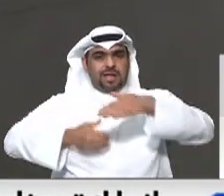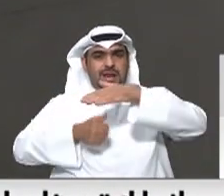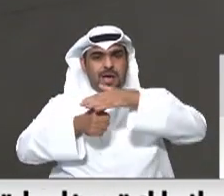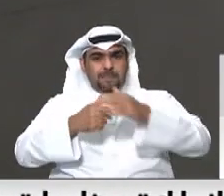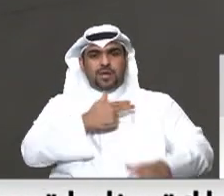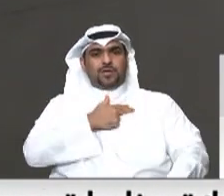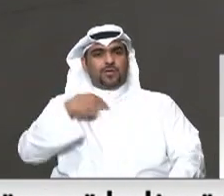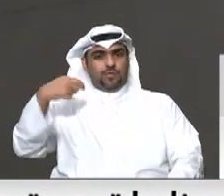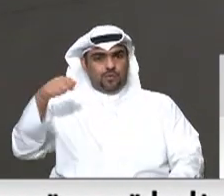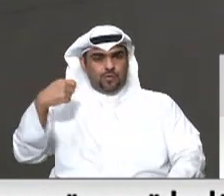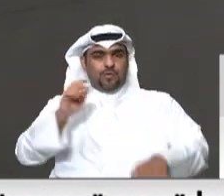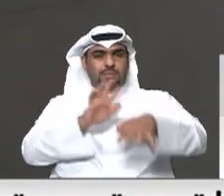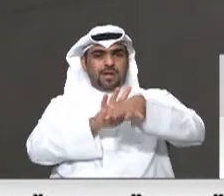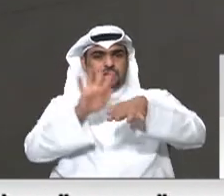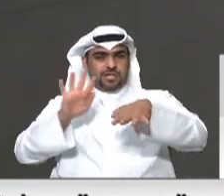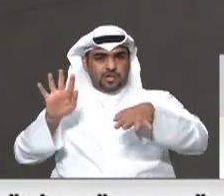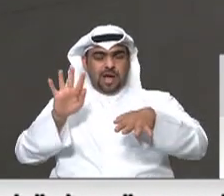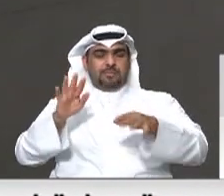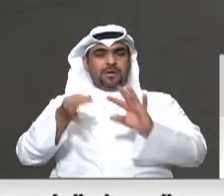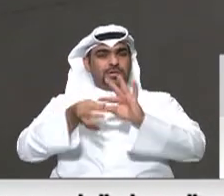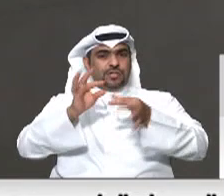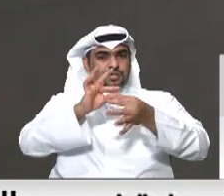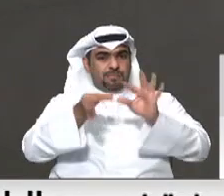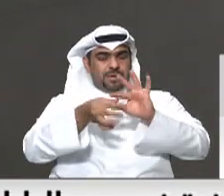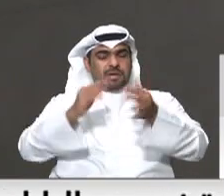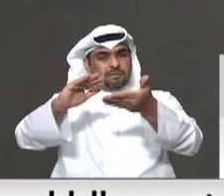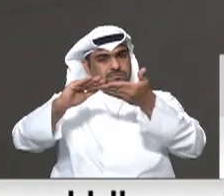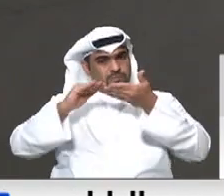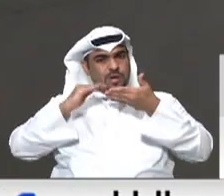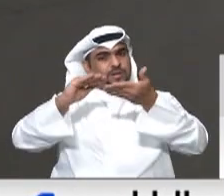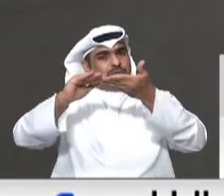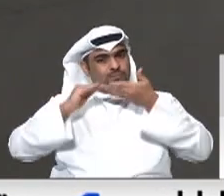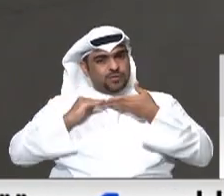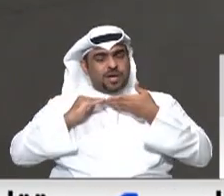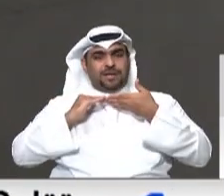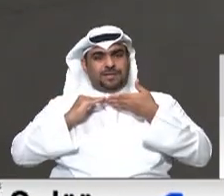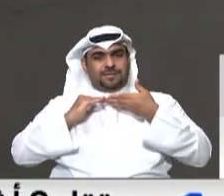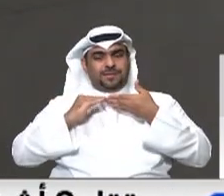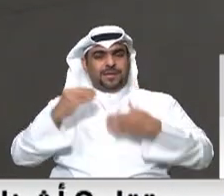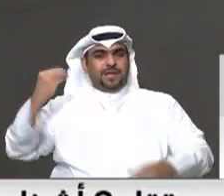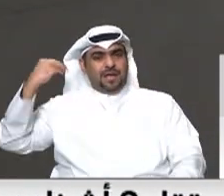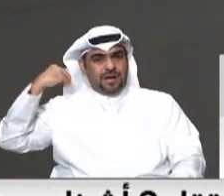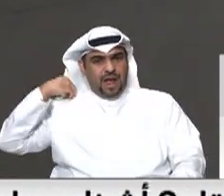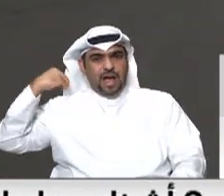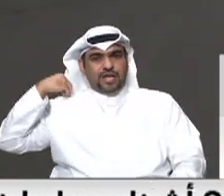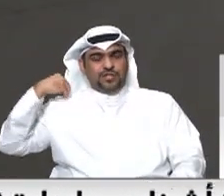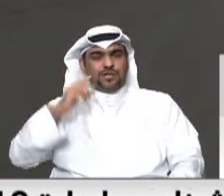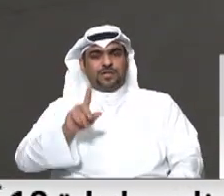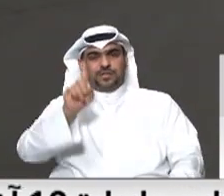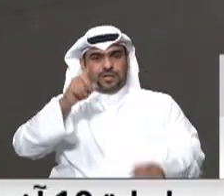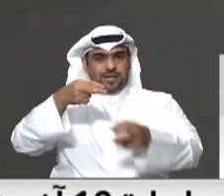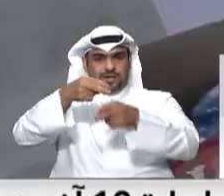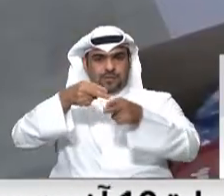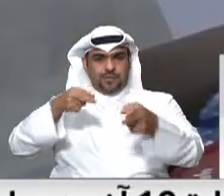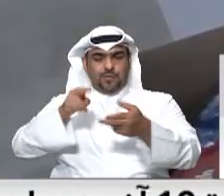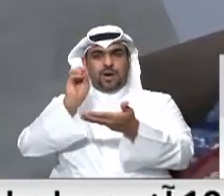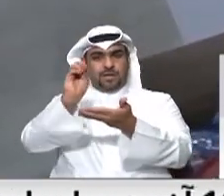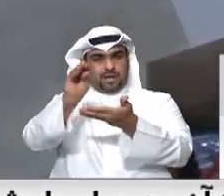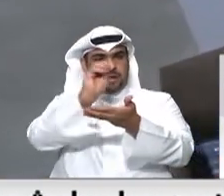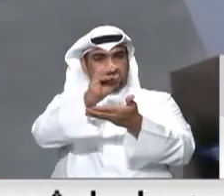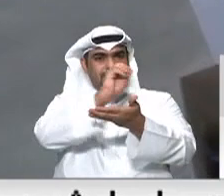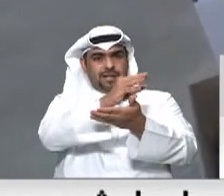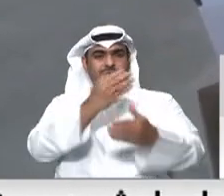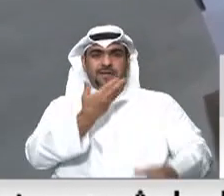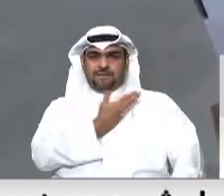وشعبا ومؤسسات أهلية، يا من تشرفون على جمع هذه المساعدات وإيصالها لأهلكم في